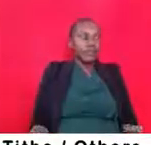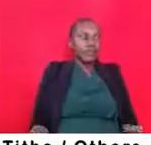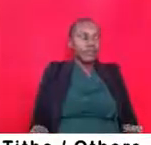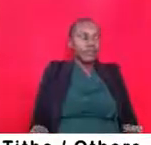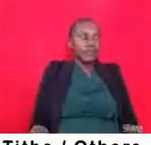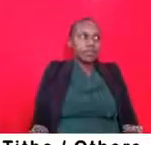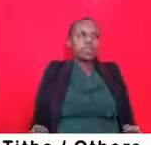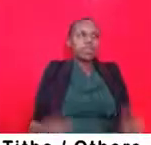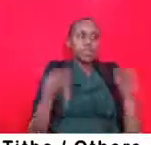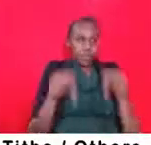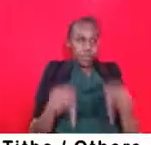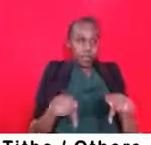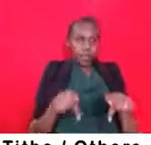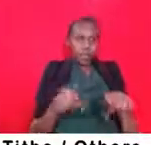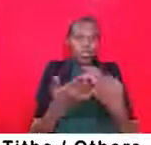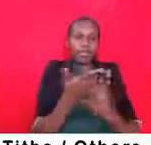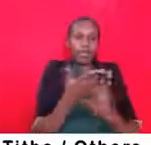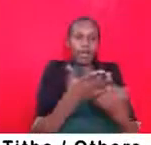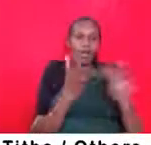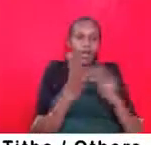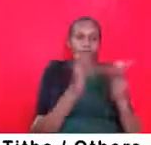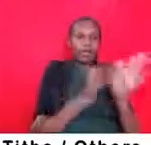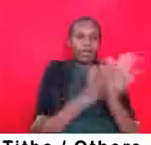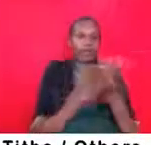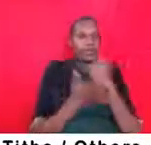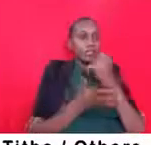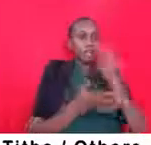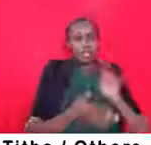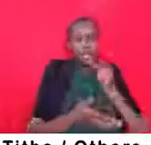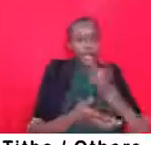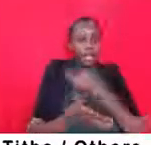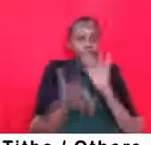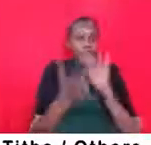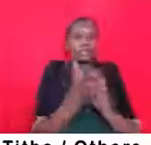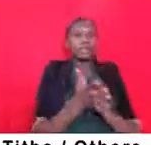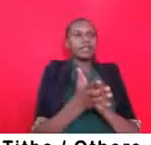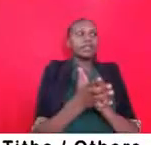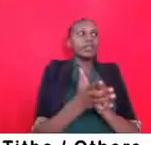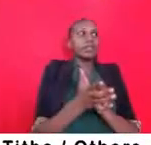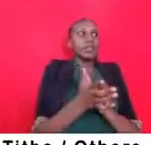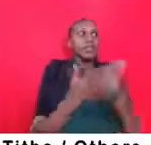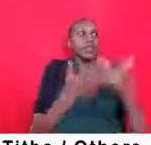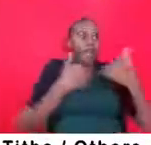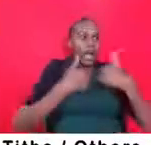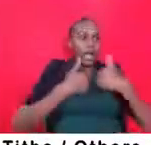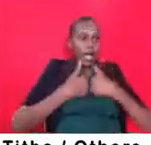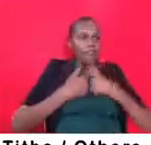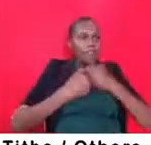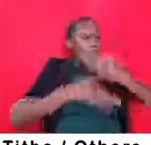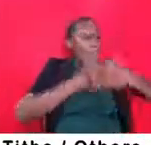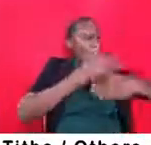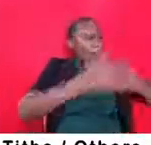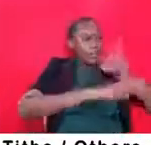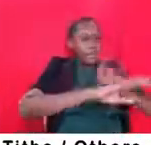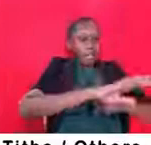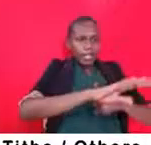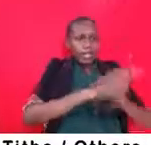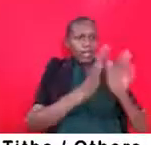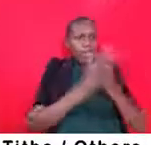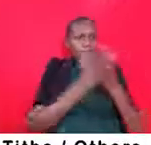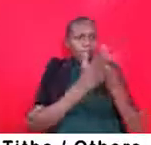Sasa Biblia inatueleza ya kwamba kuna wakati wote ule katika kitabu